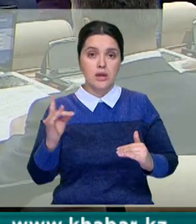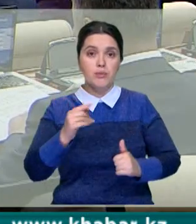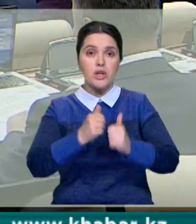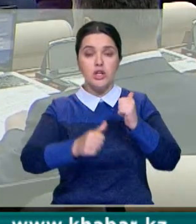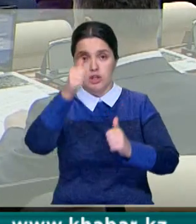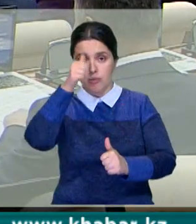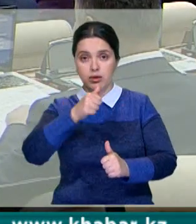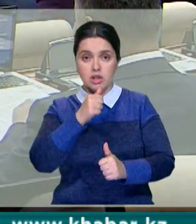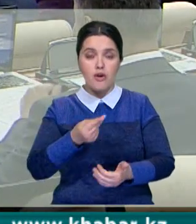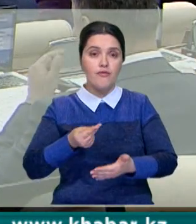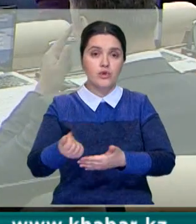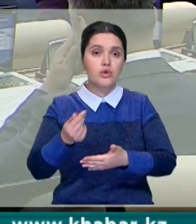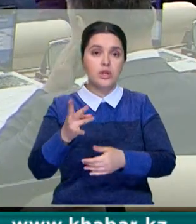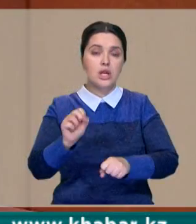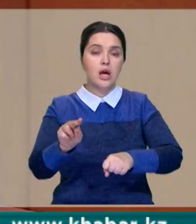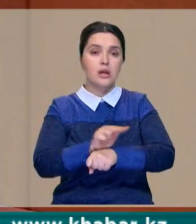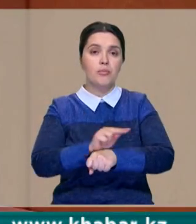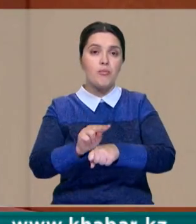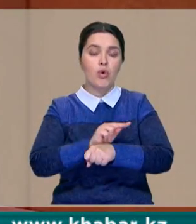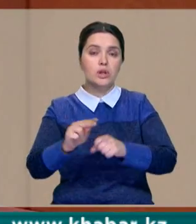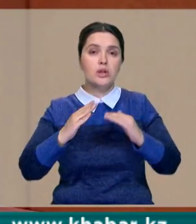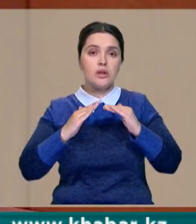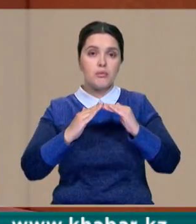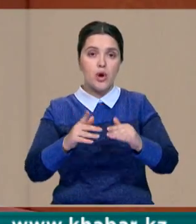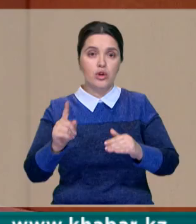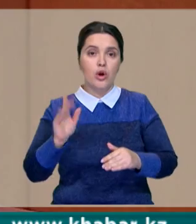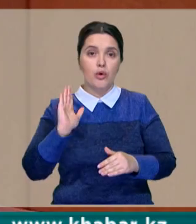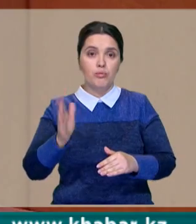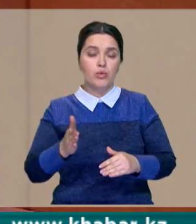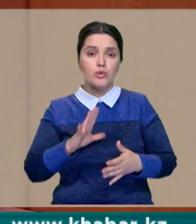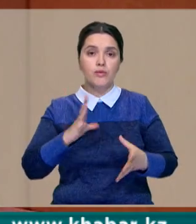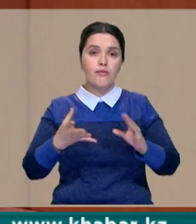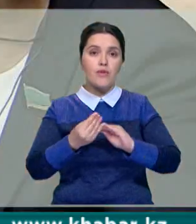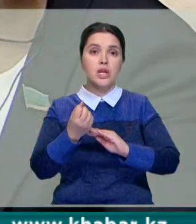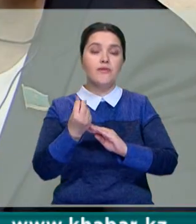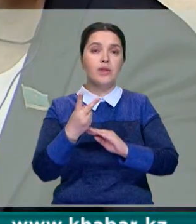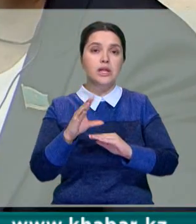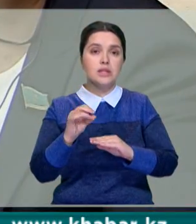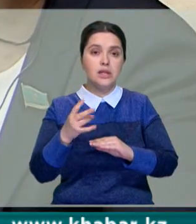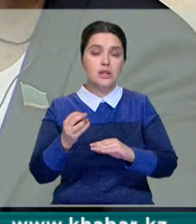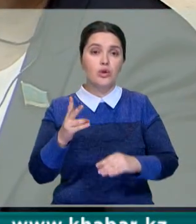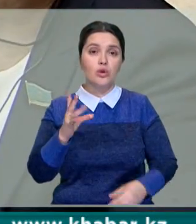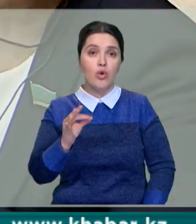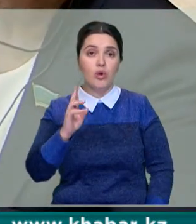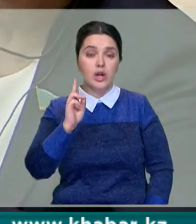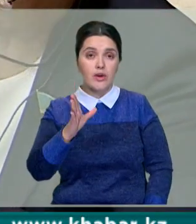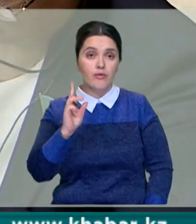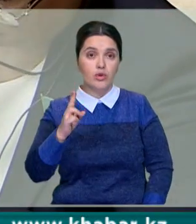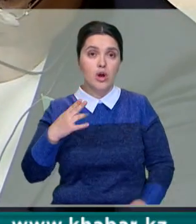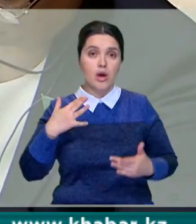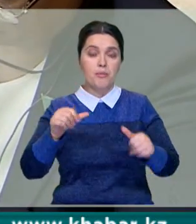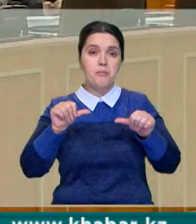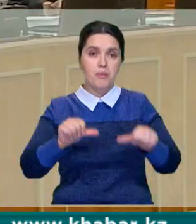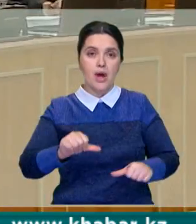снизить размер ежемесячного взноса на капитальный ремонт жилых домов. Он будет составлять всего 12 тенге, но жильцы